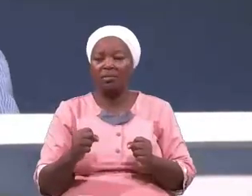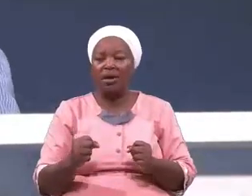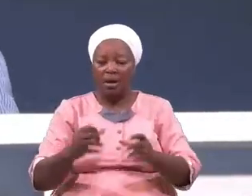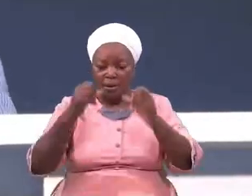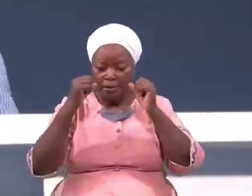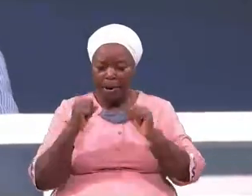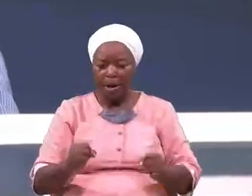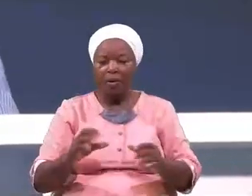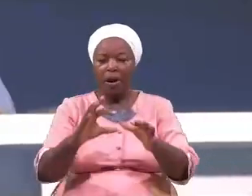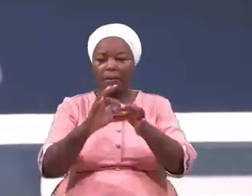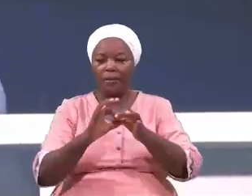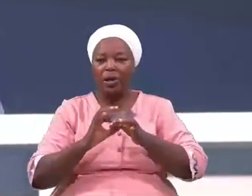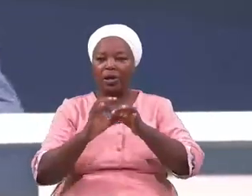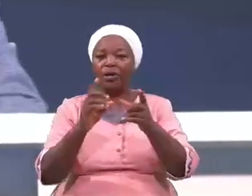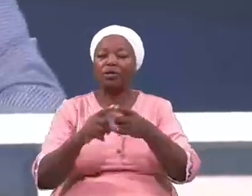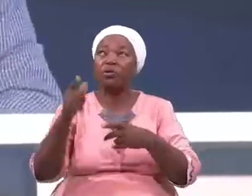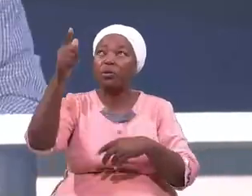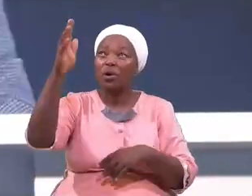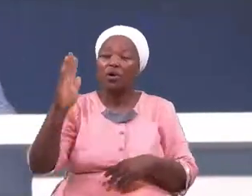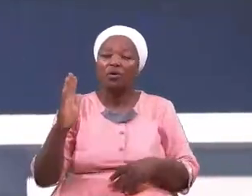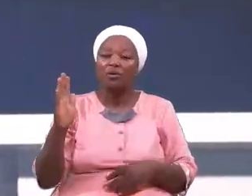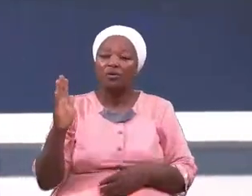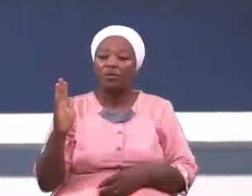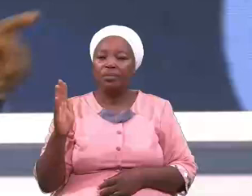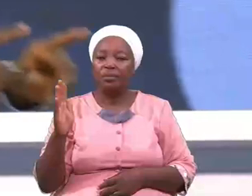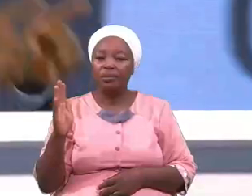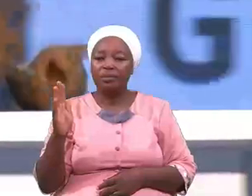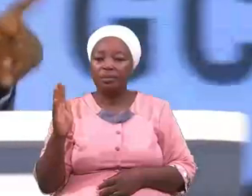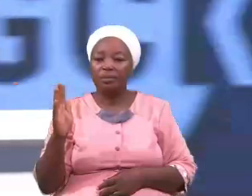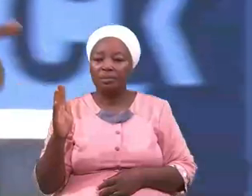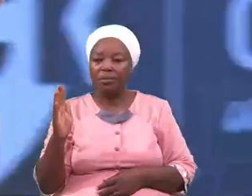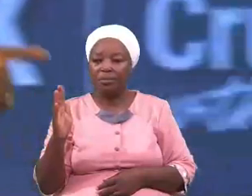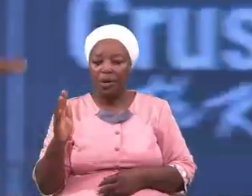guérir, la force est à Dieu.